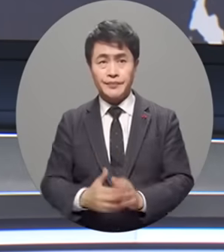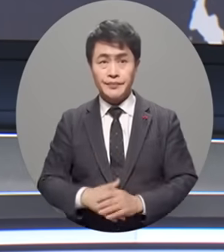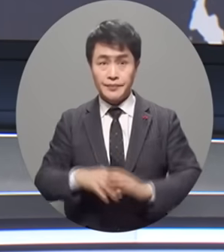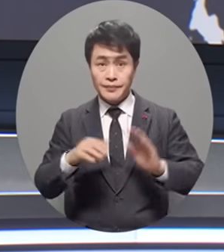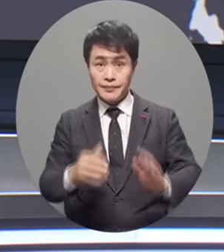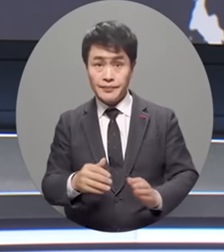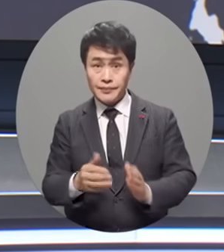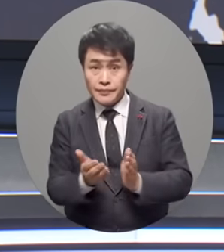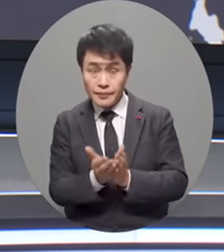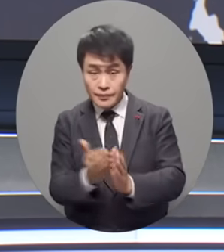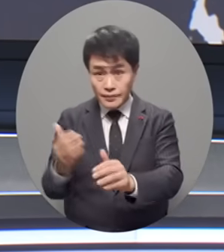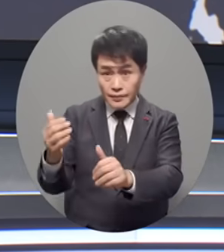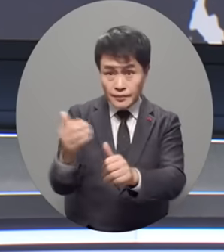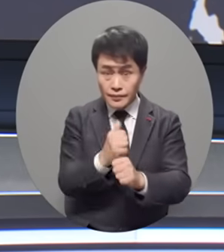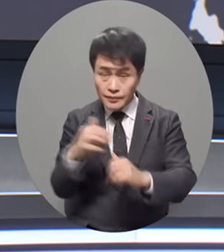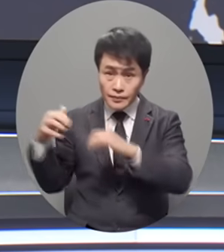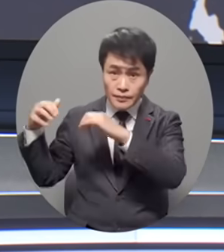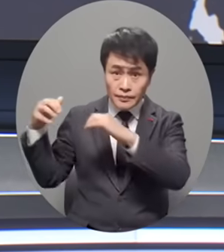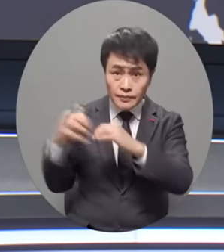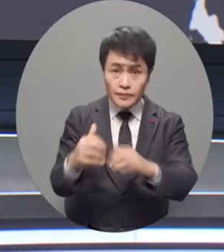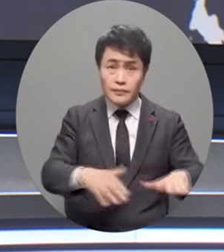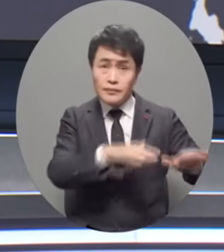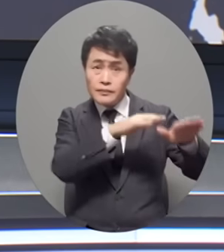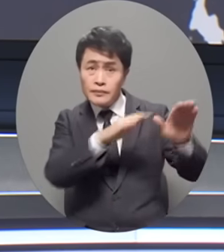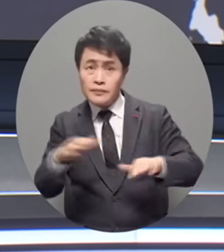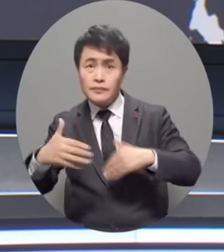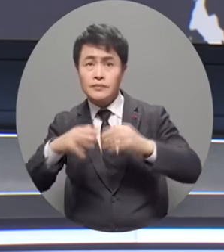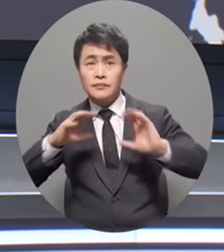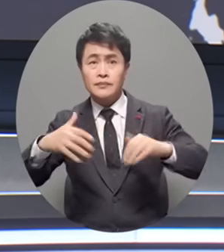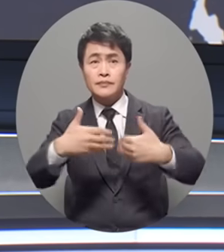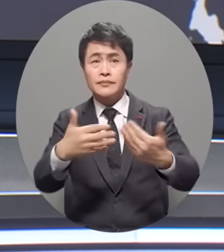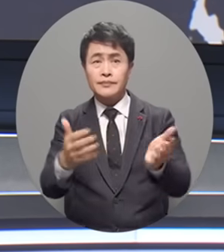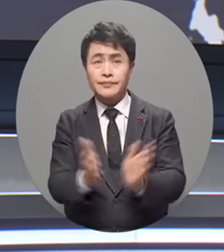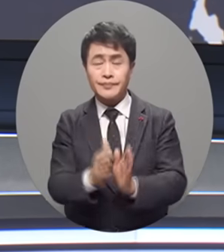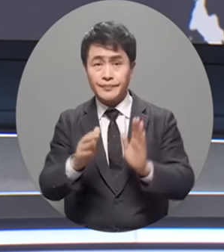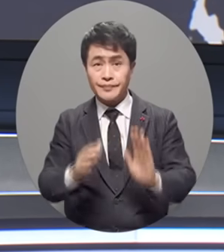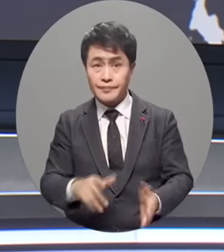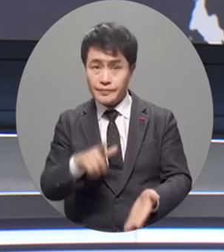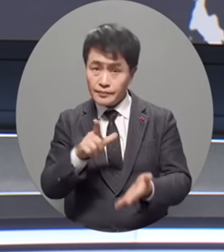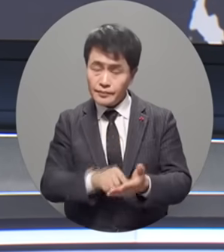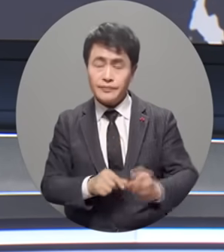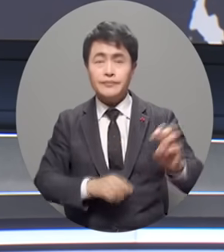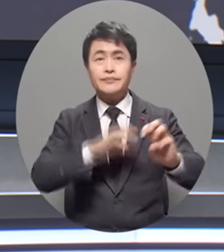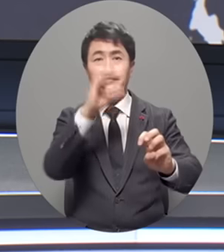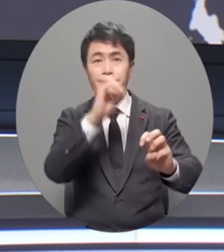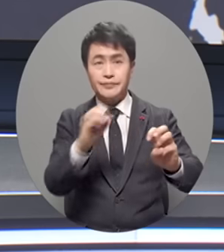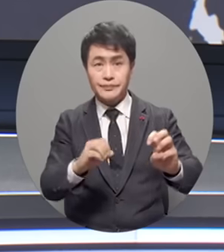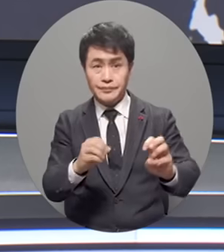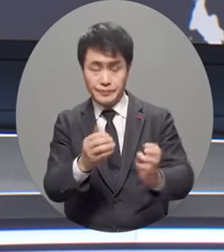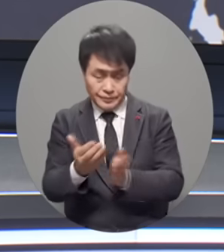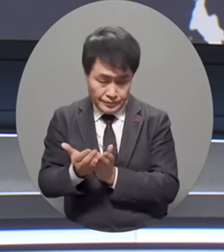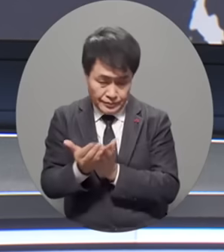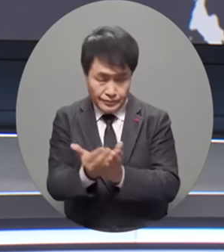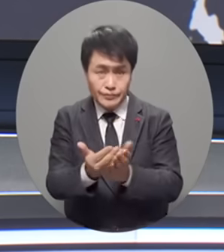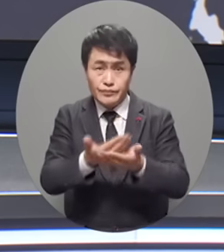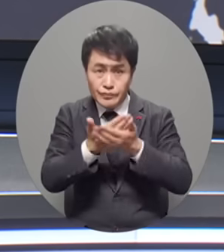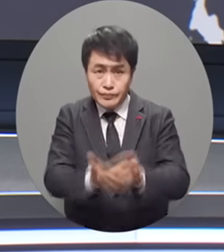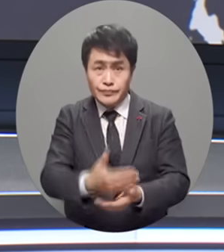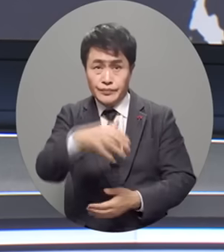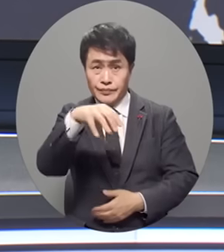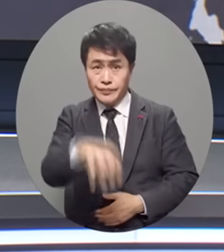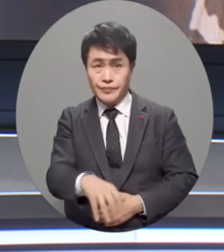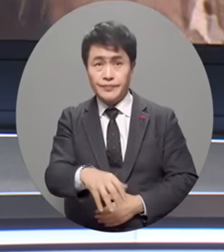선박이 납치, 공격을 당하는 해협은 전 세계 컨테이너선의 30%가 지나는 무역의 요충지죠.